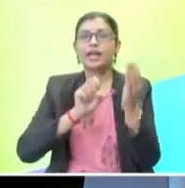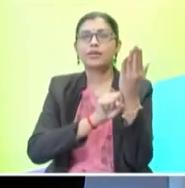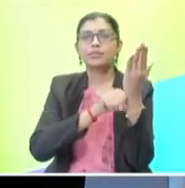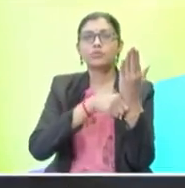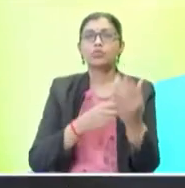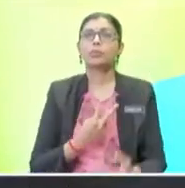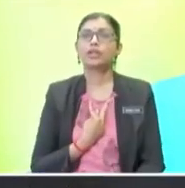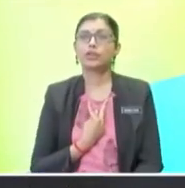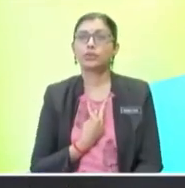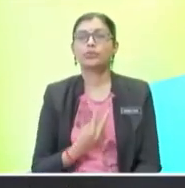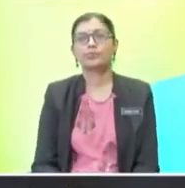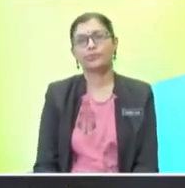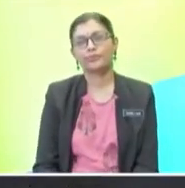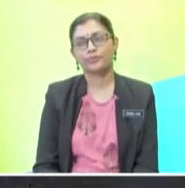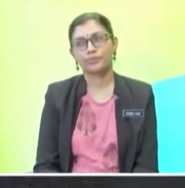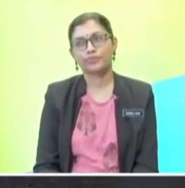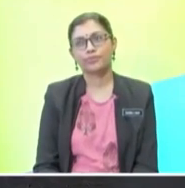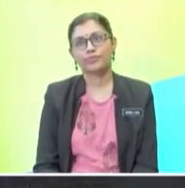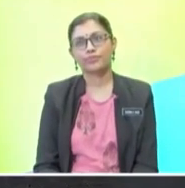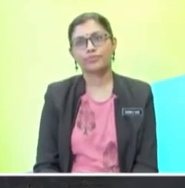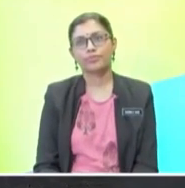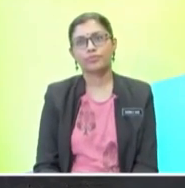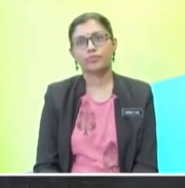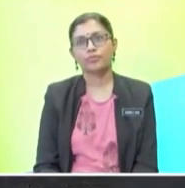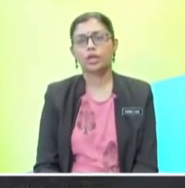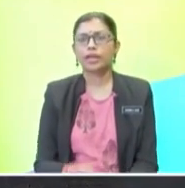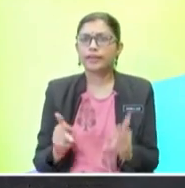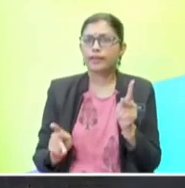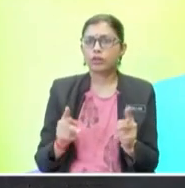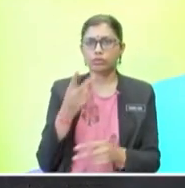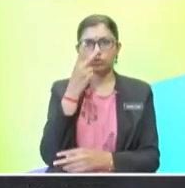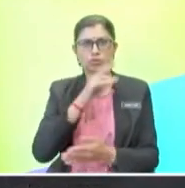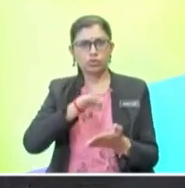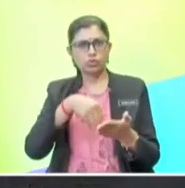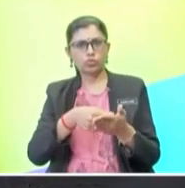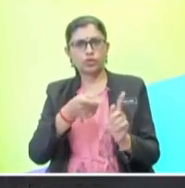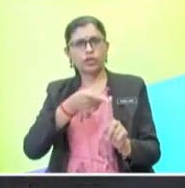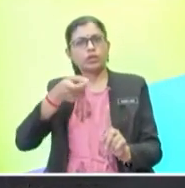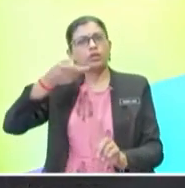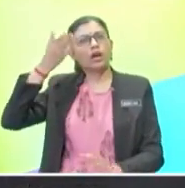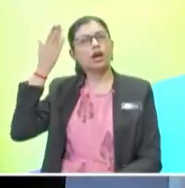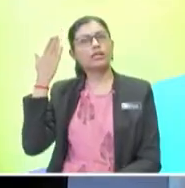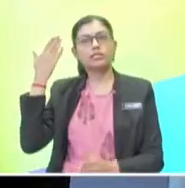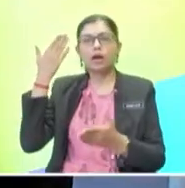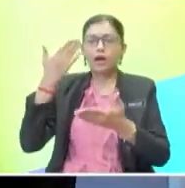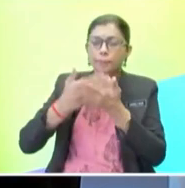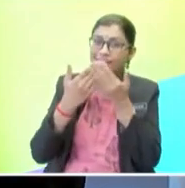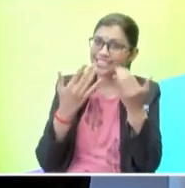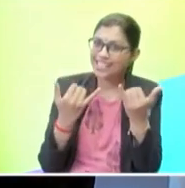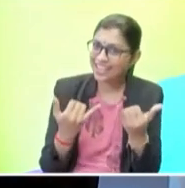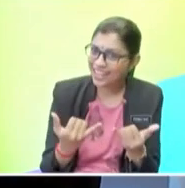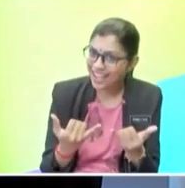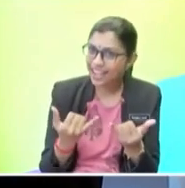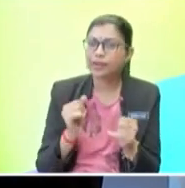nak diikut pentaksiran keseluruhan bagi murid-murid pada hari ini, cikgu, macam mana? Okey, alhamdulillah, berdasarkan